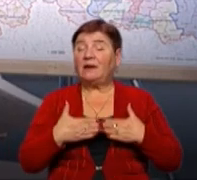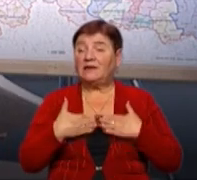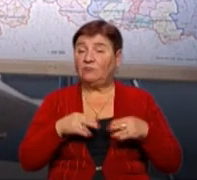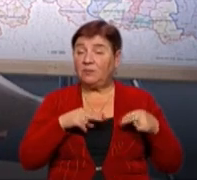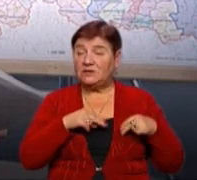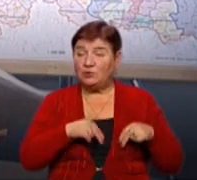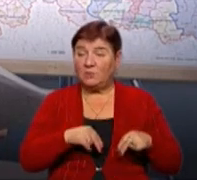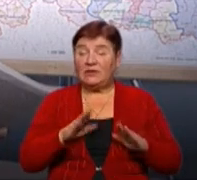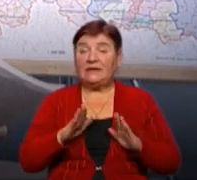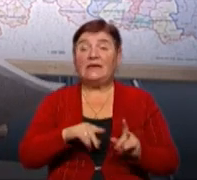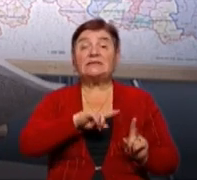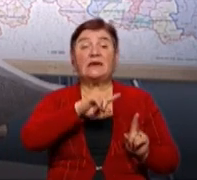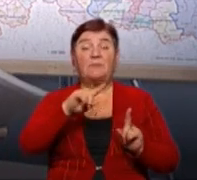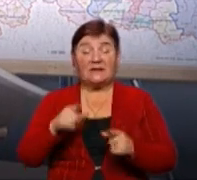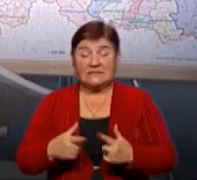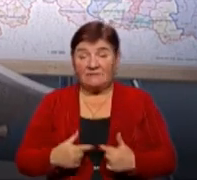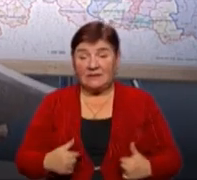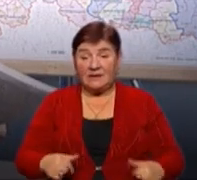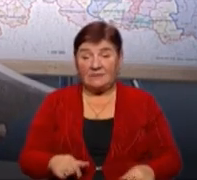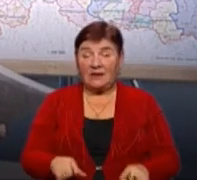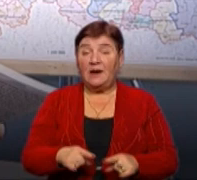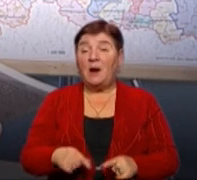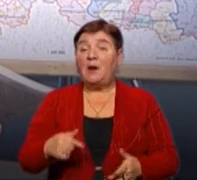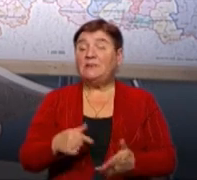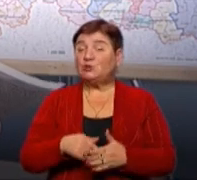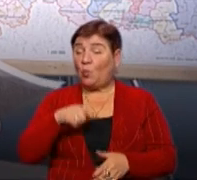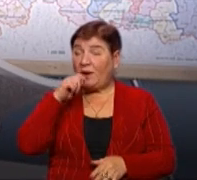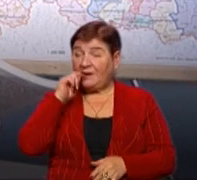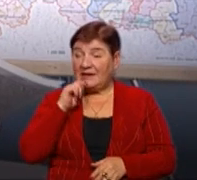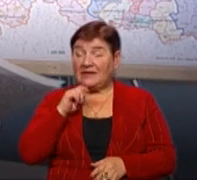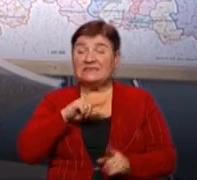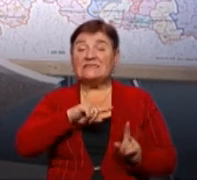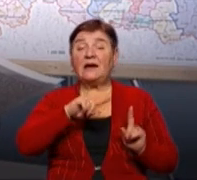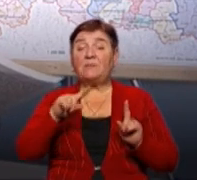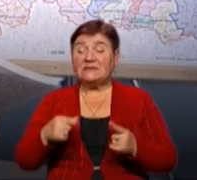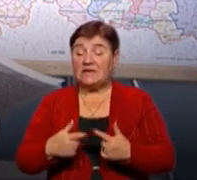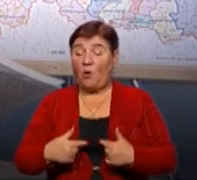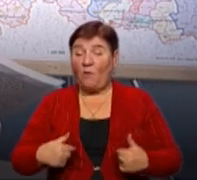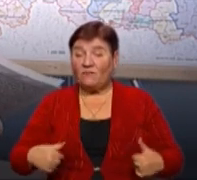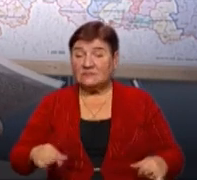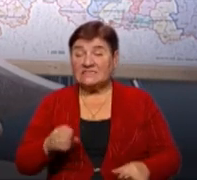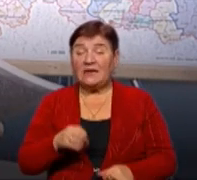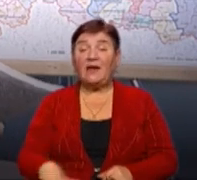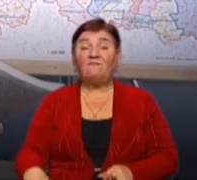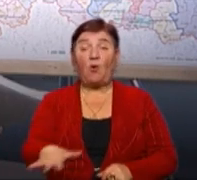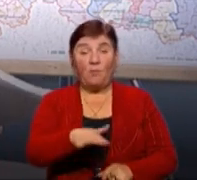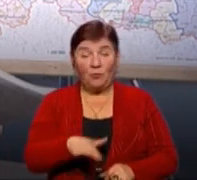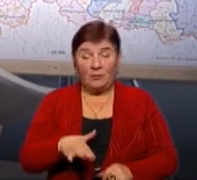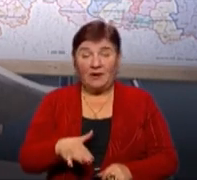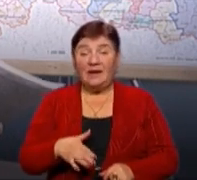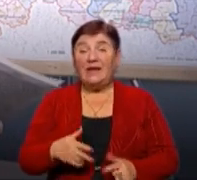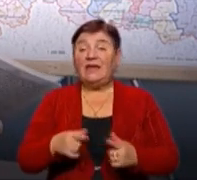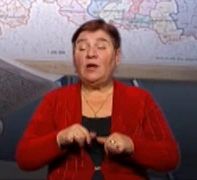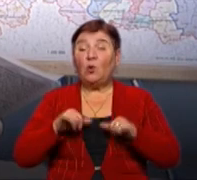і не тільки ми, як Закарпатське регіональне відділення Асоціації міст України, але Закарпатський офіс ЮЛІД з Європою, і